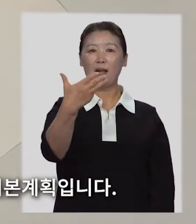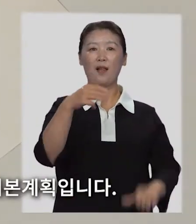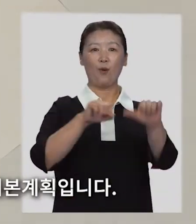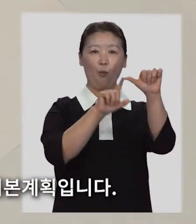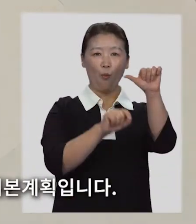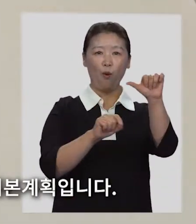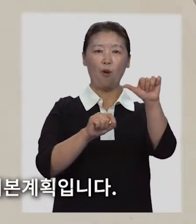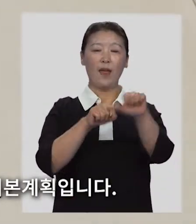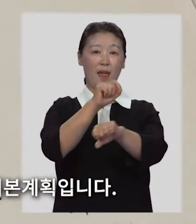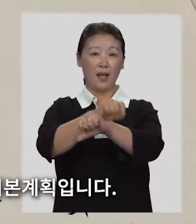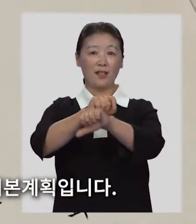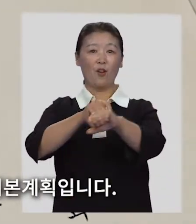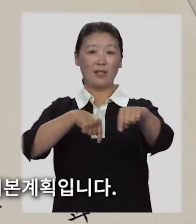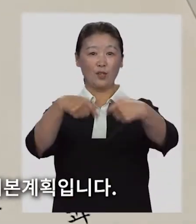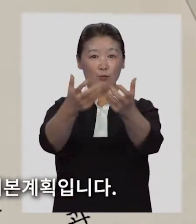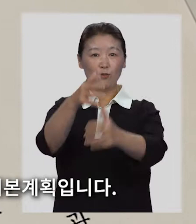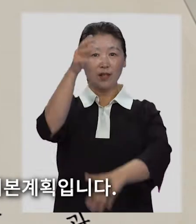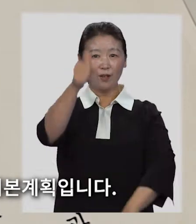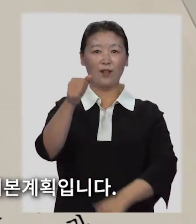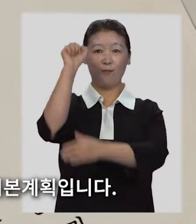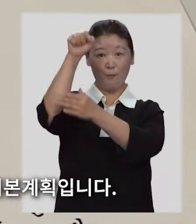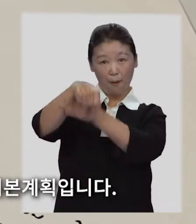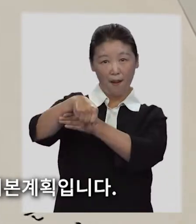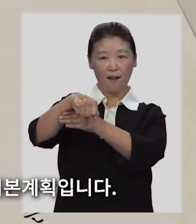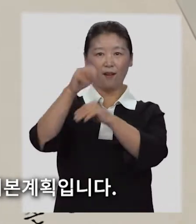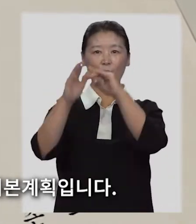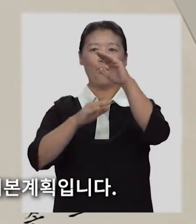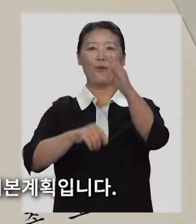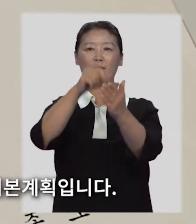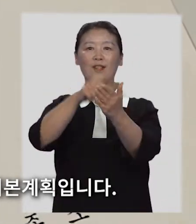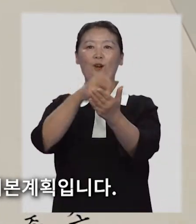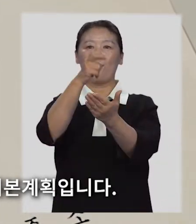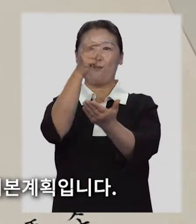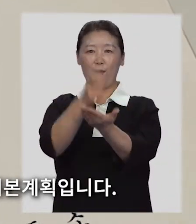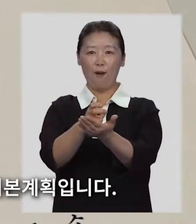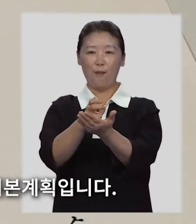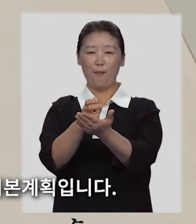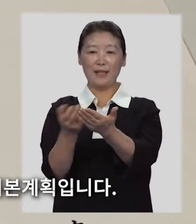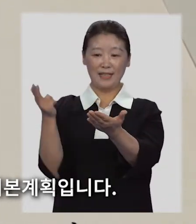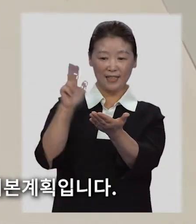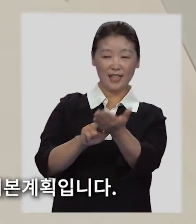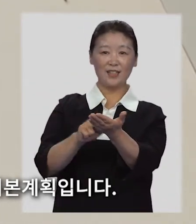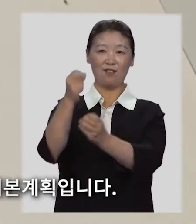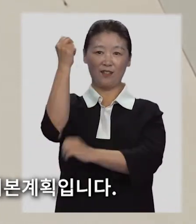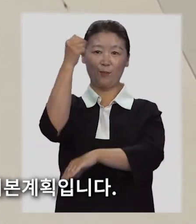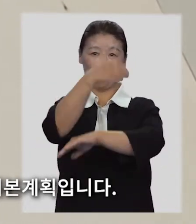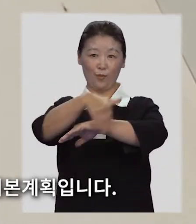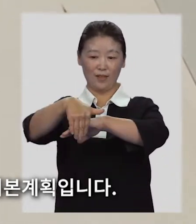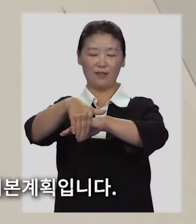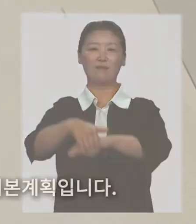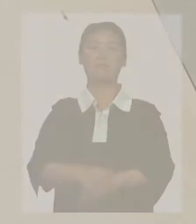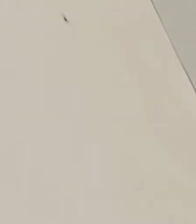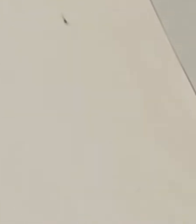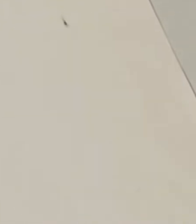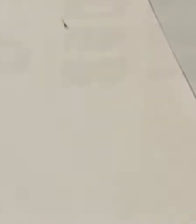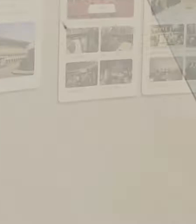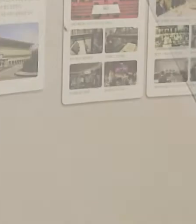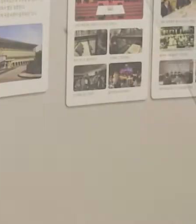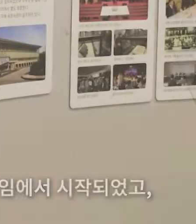(1998년 5월) 당시 행정자치부 장관의 결재를 받은 공공기록물법 제정 기본계획입니다.